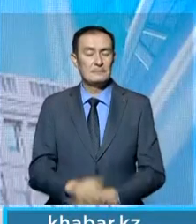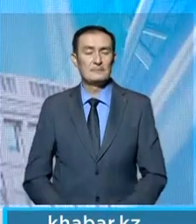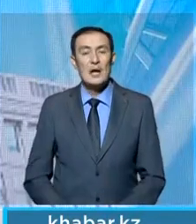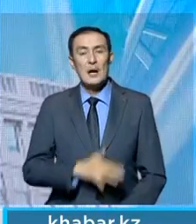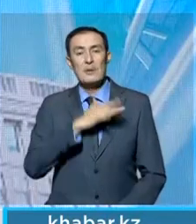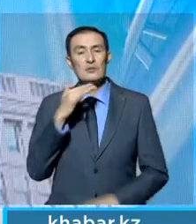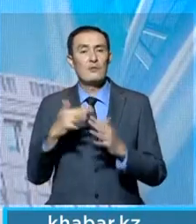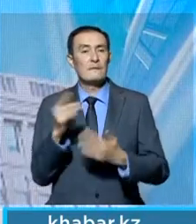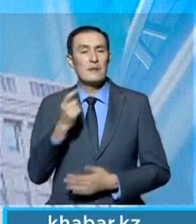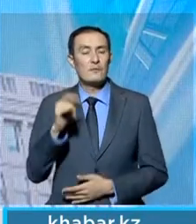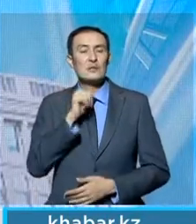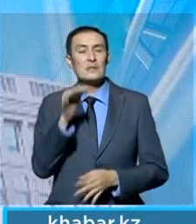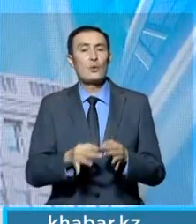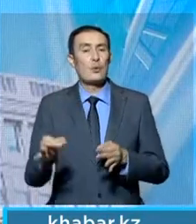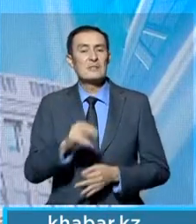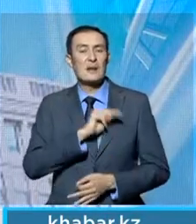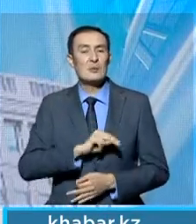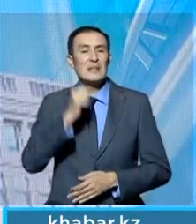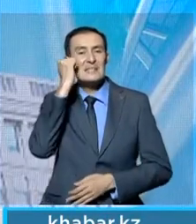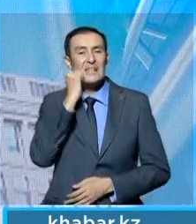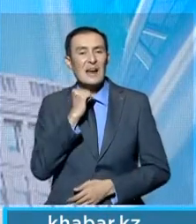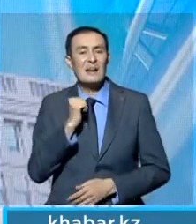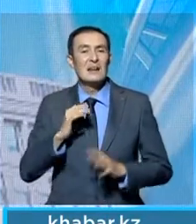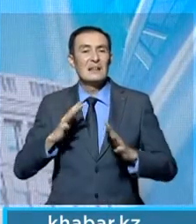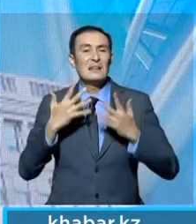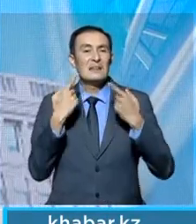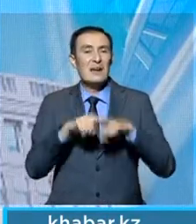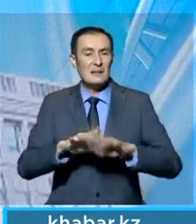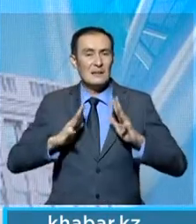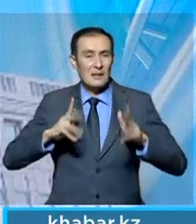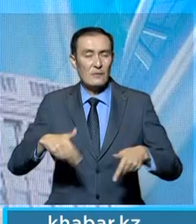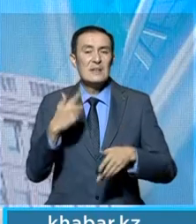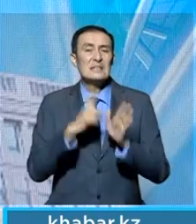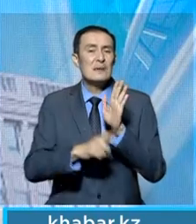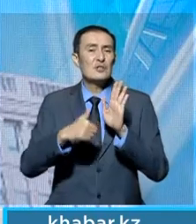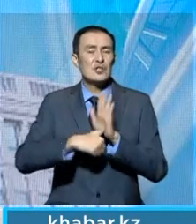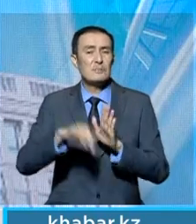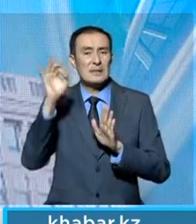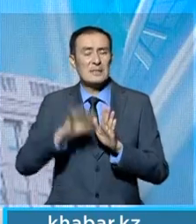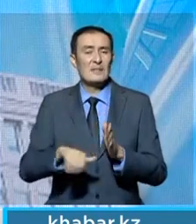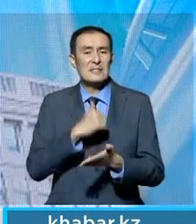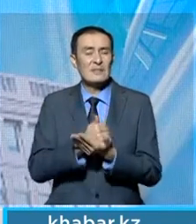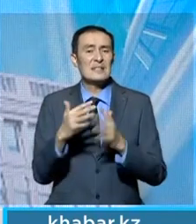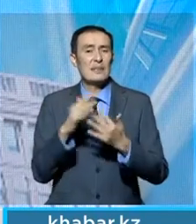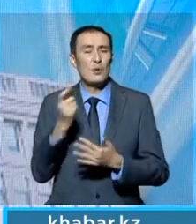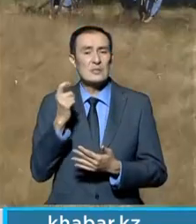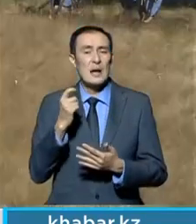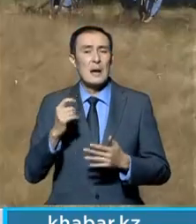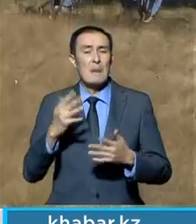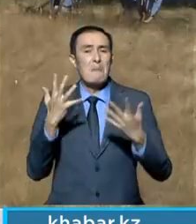Большинство фермеров в Костанайской области работают на изношенной технике. Согласно официальной статистике, 76% основных